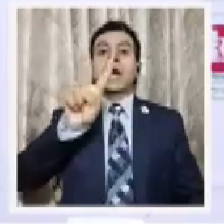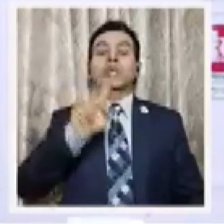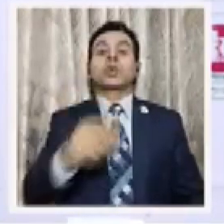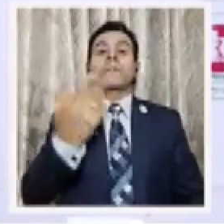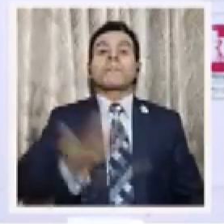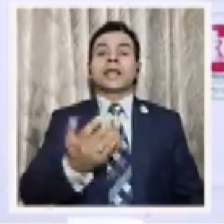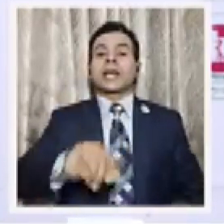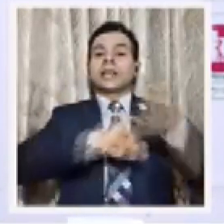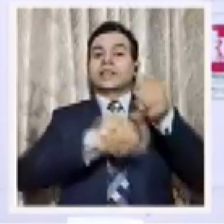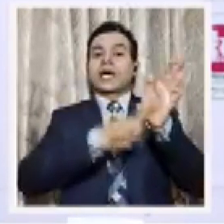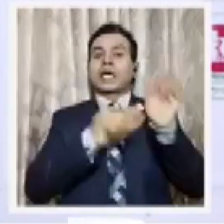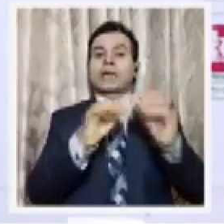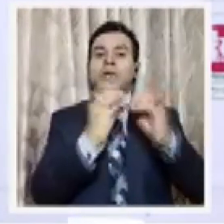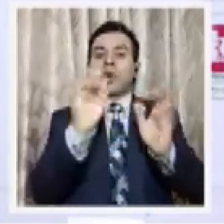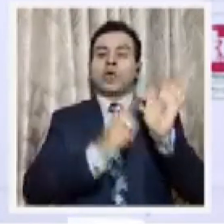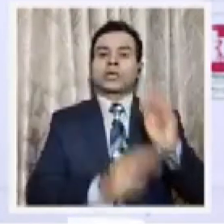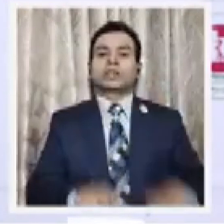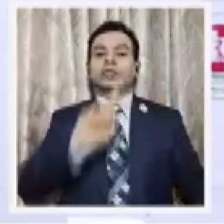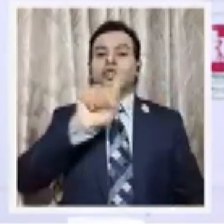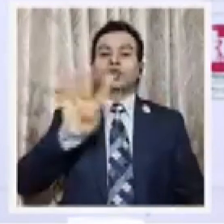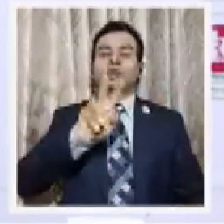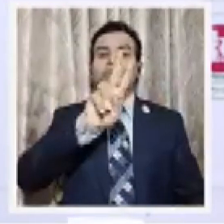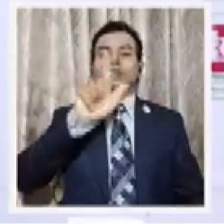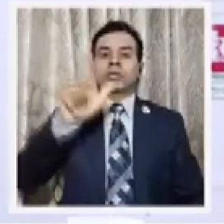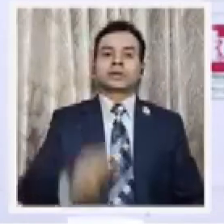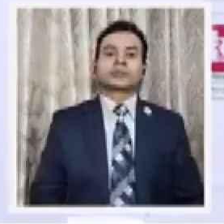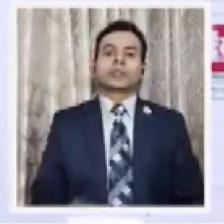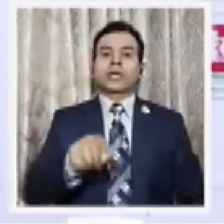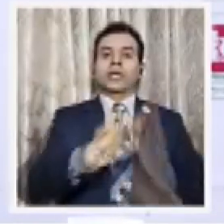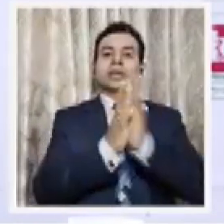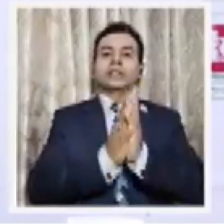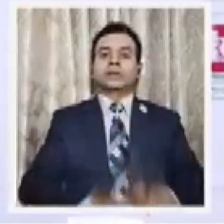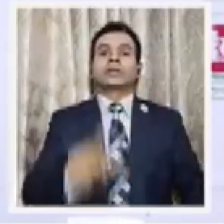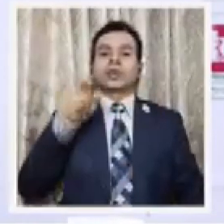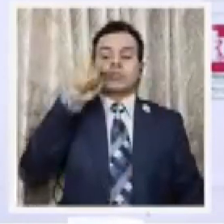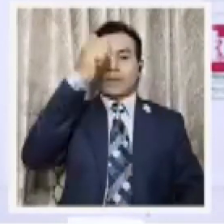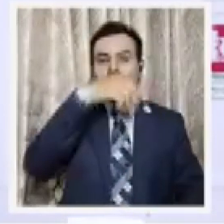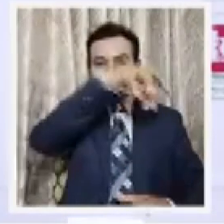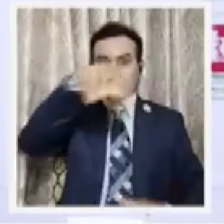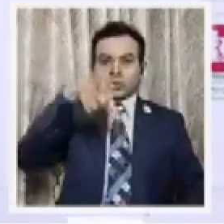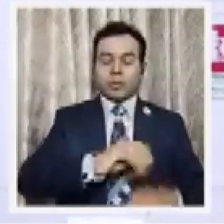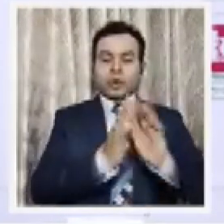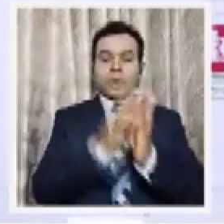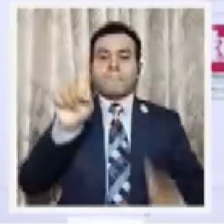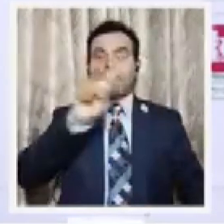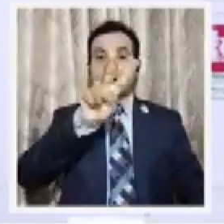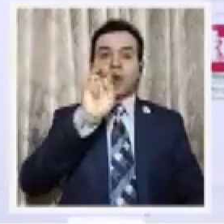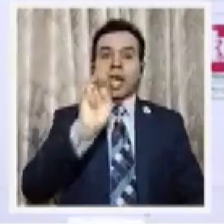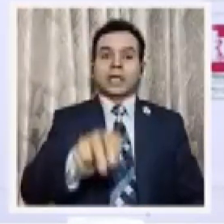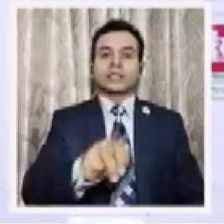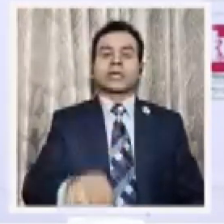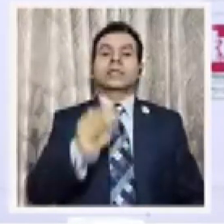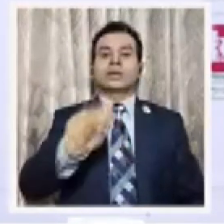আজ 27 জুলাই 2020, 12 শ্রাবণ 1427। 21টি পরীক্ষাগারে পরীক্ষা কার্যক্রম চলমান